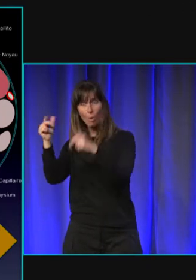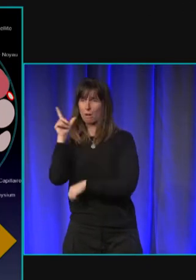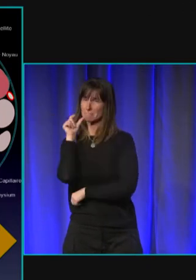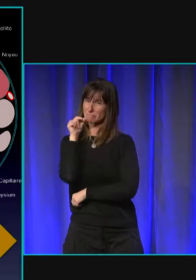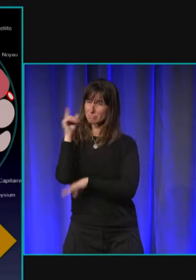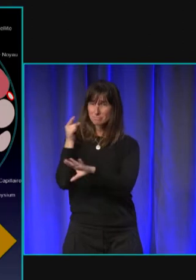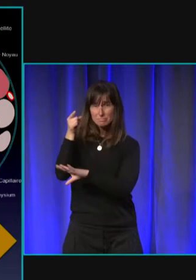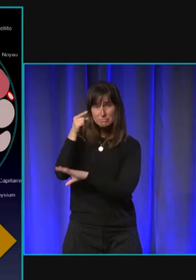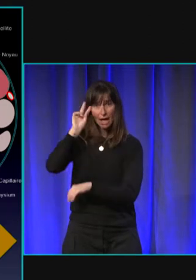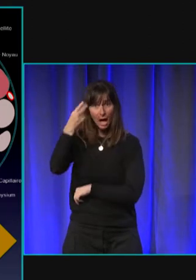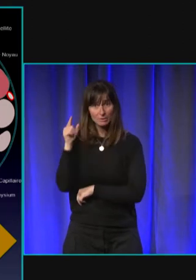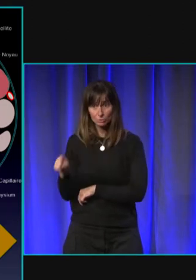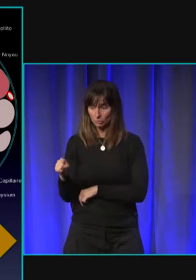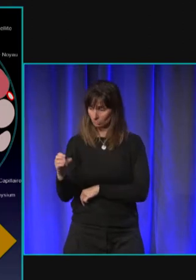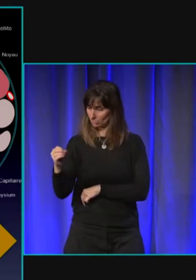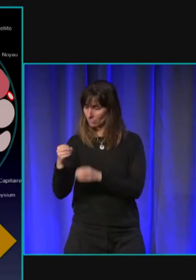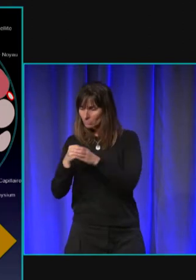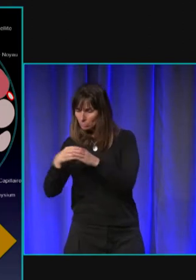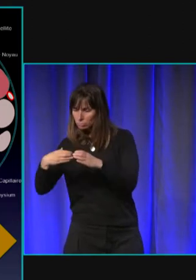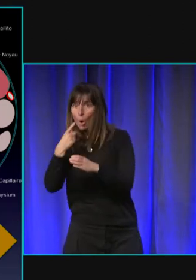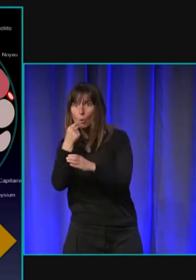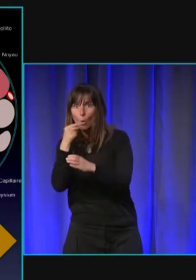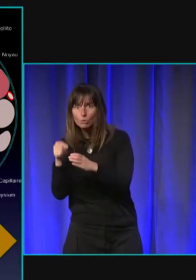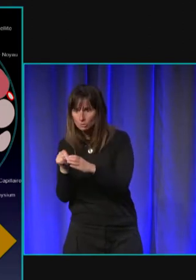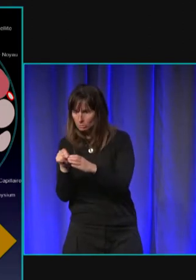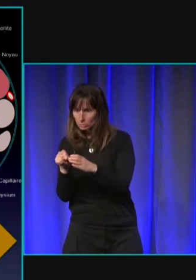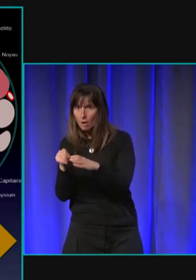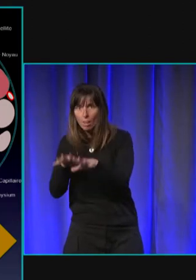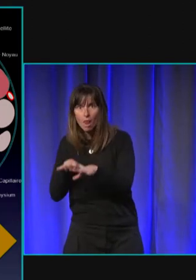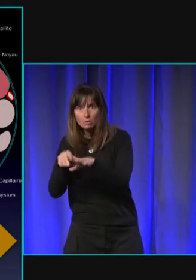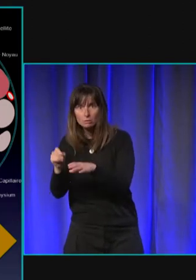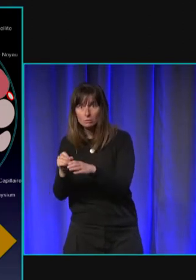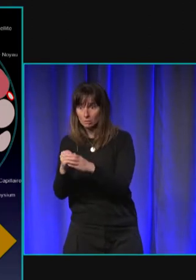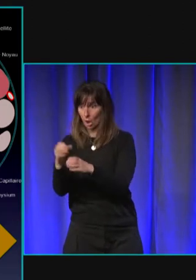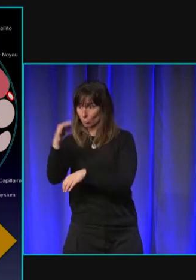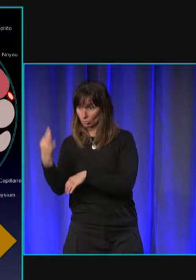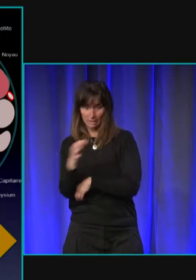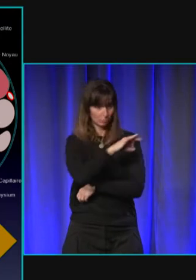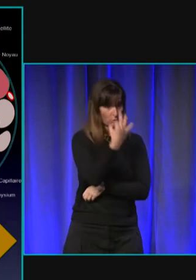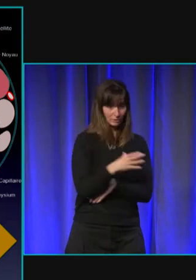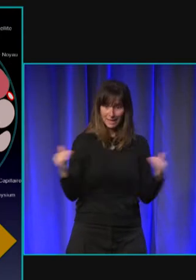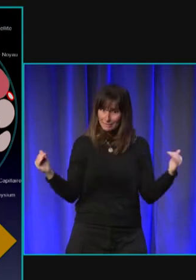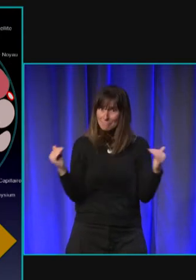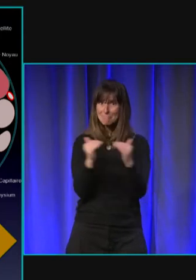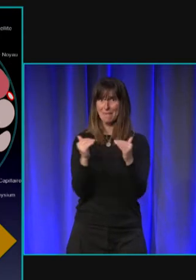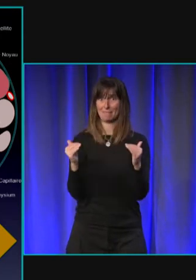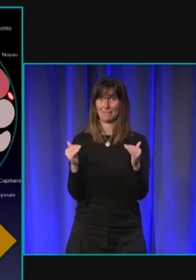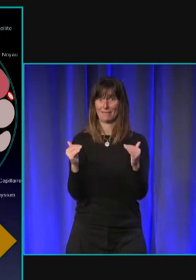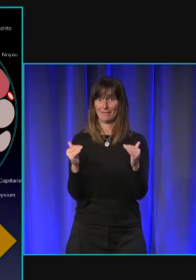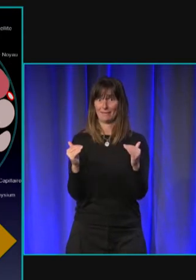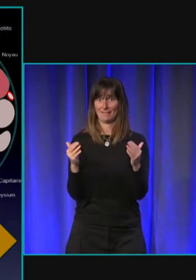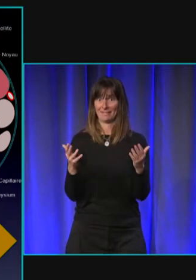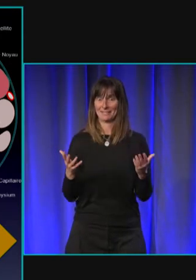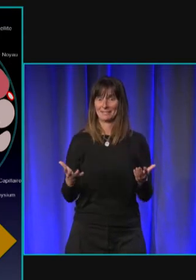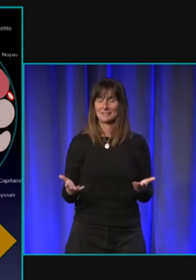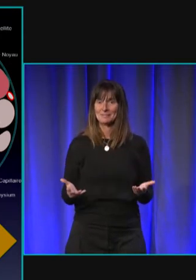endurance. La proportion de fibres rouges lentes, ici, est la même chez les athlètes que chez les enfants. C'est la même chose